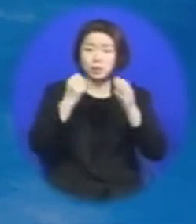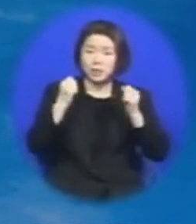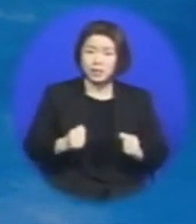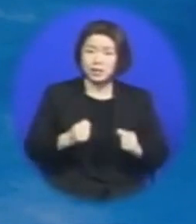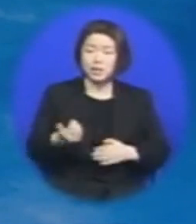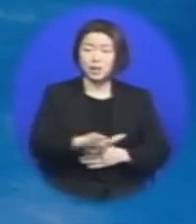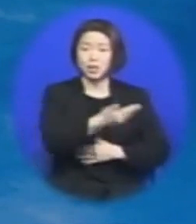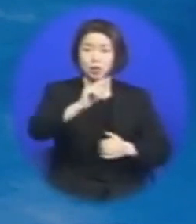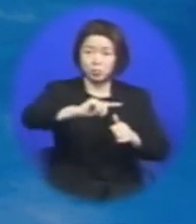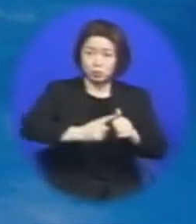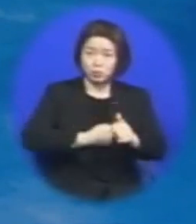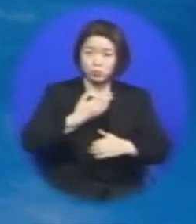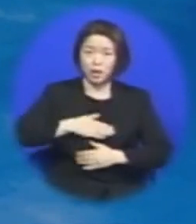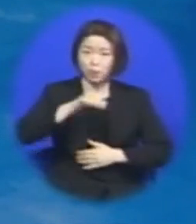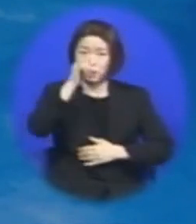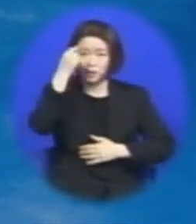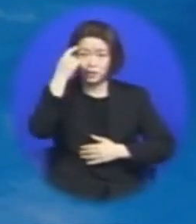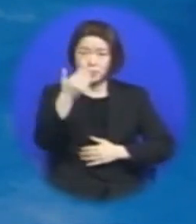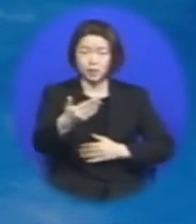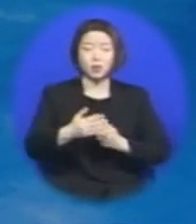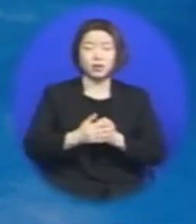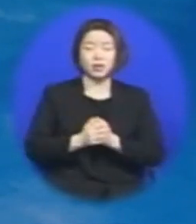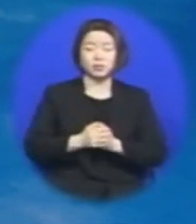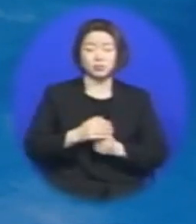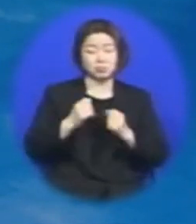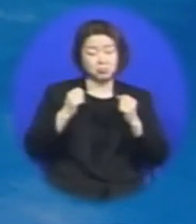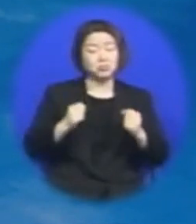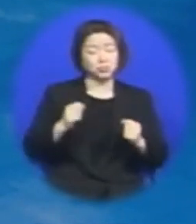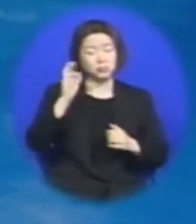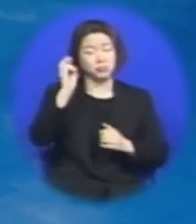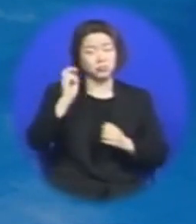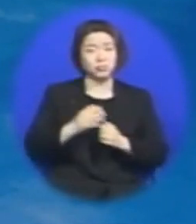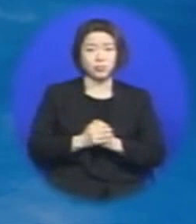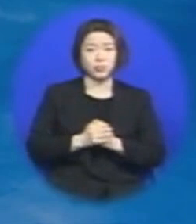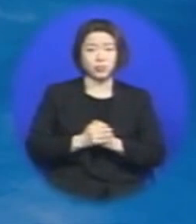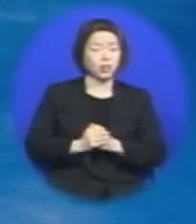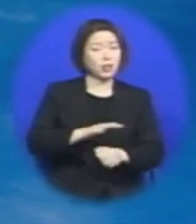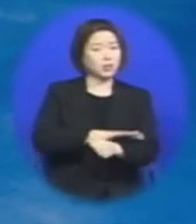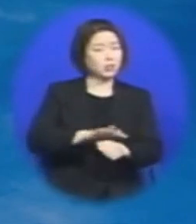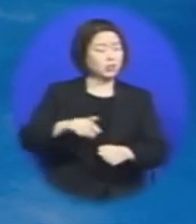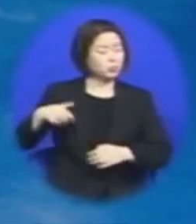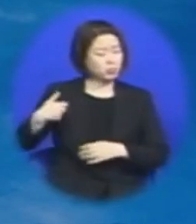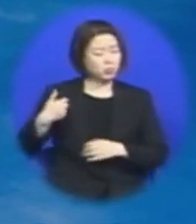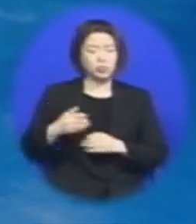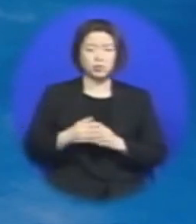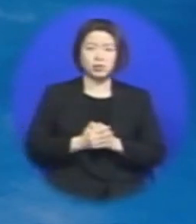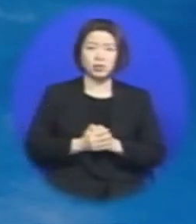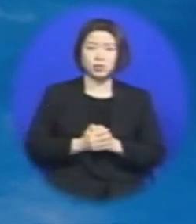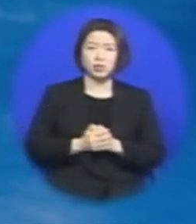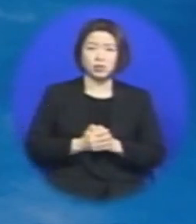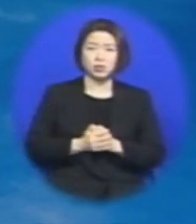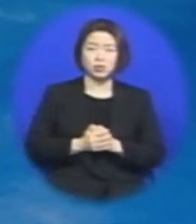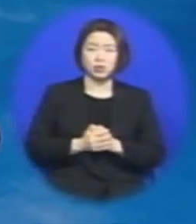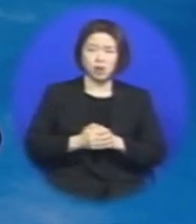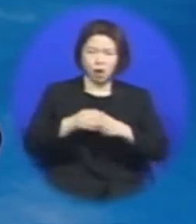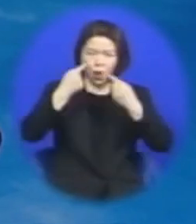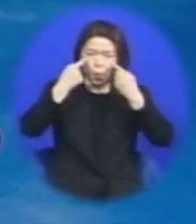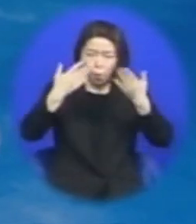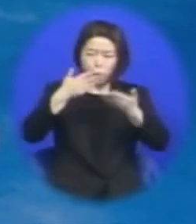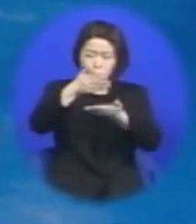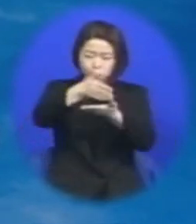여러분 스스로 아십니까 계시지 잘 모르겠는데 선명하게